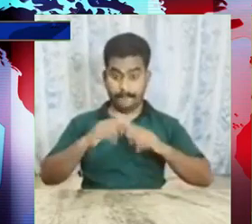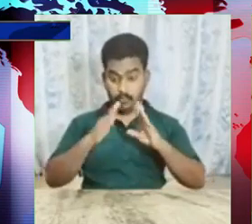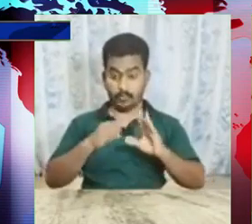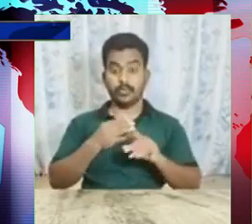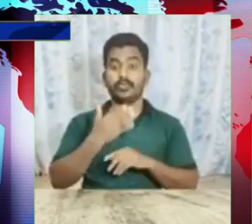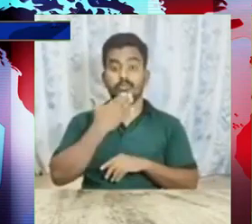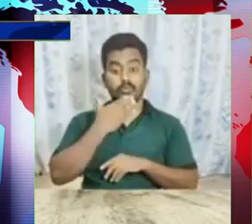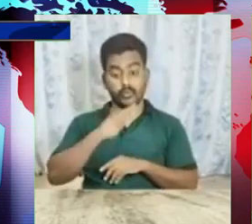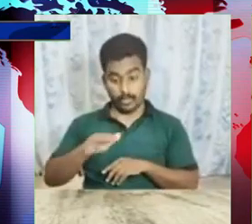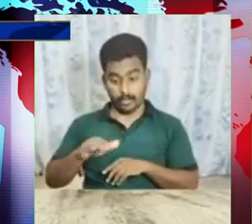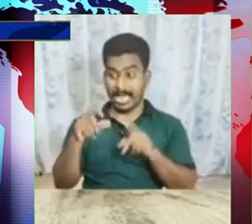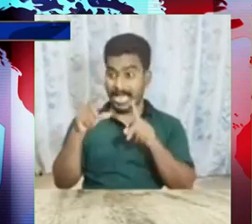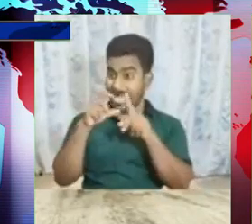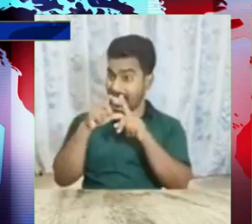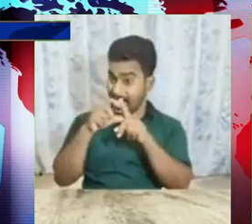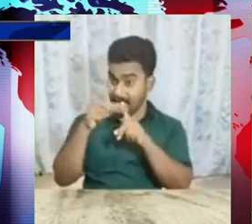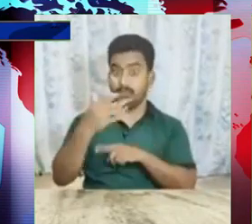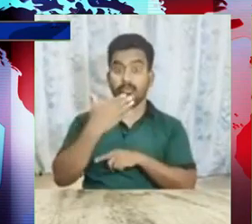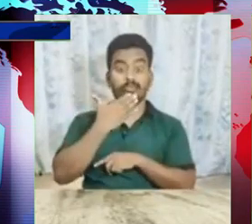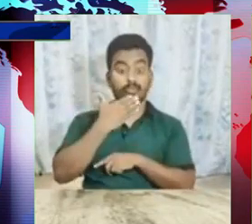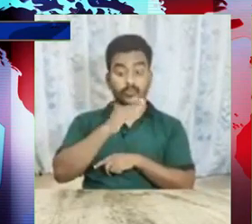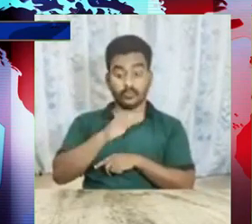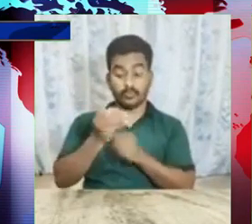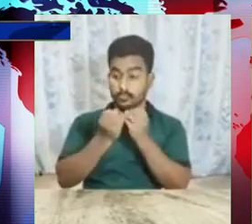കാലതാമസം ഒഴിവാക്കണമെന്ന് കണ്ടിട്ടുണ്ട്.